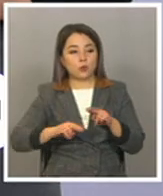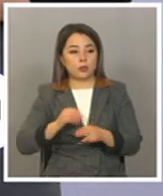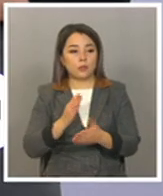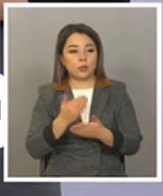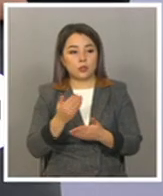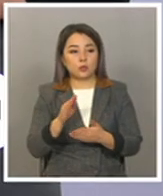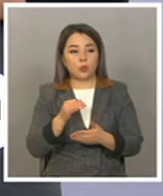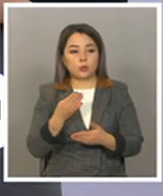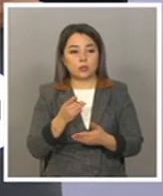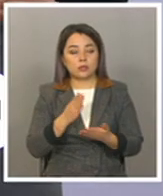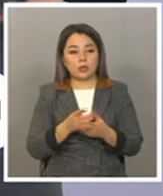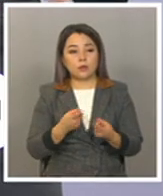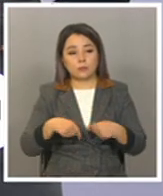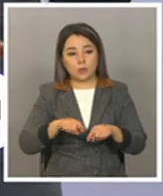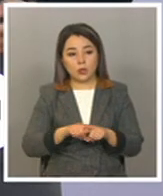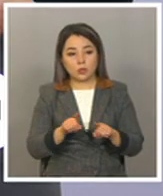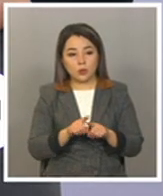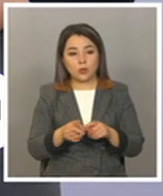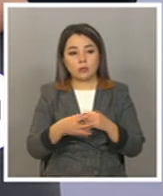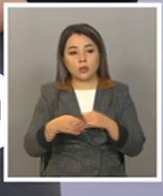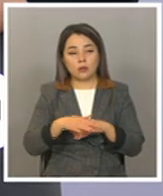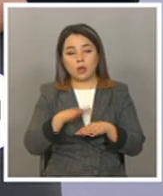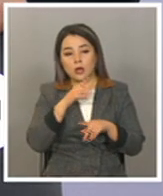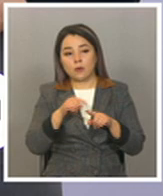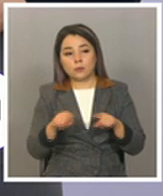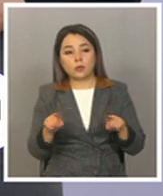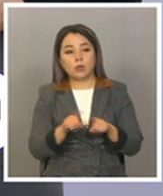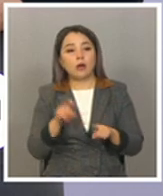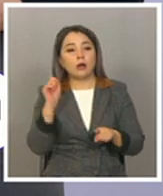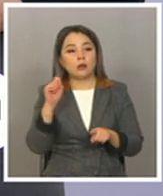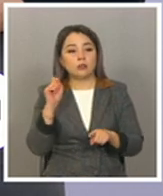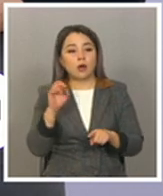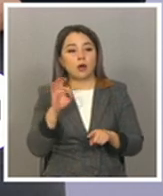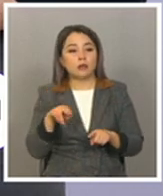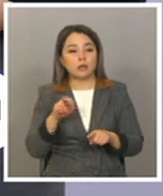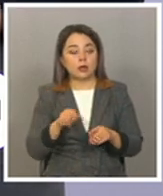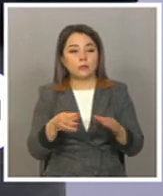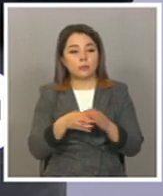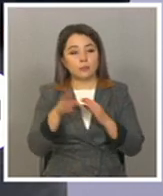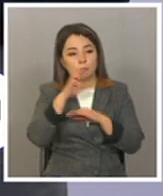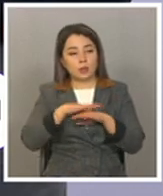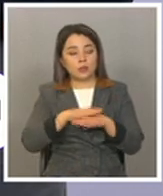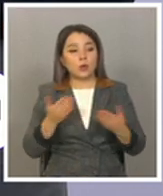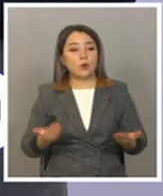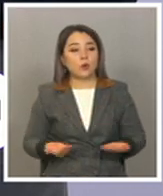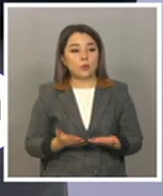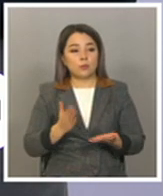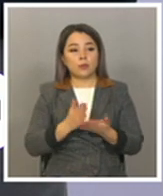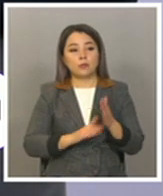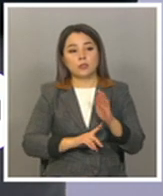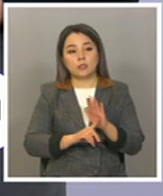ұлысының жерінде бұл уақыттан бері қарай Алтын Орда мемлекеті өмір сүре бастады.